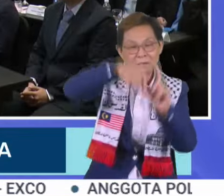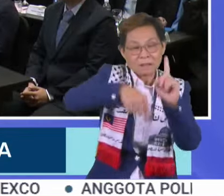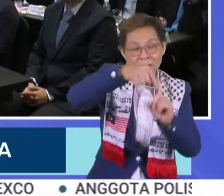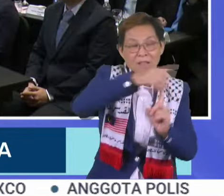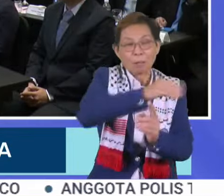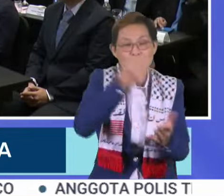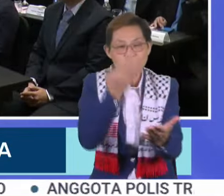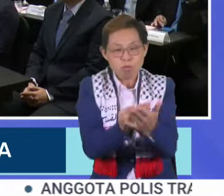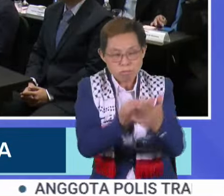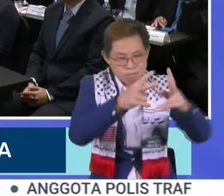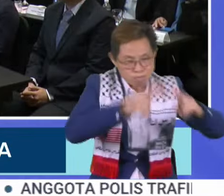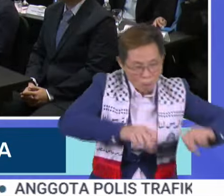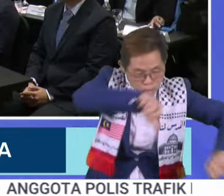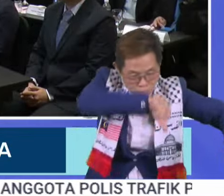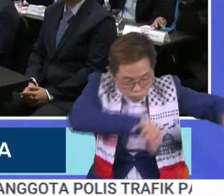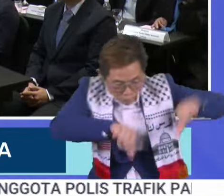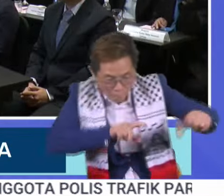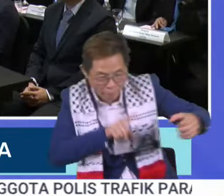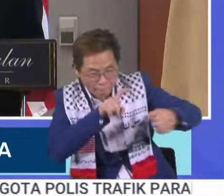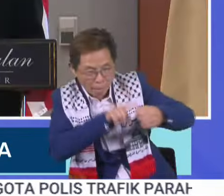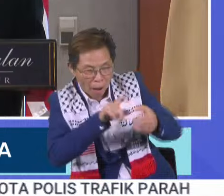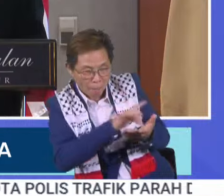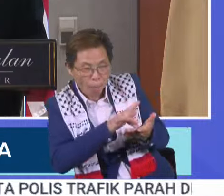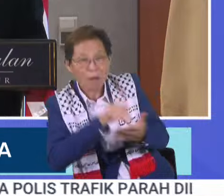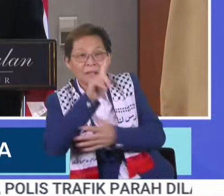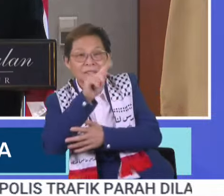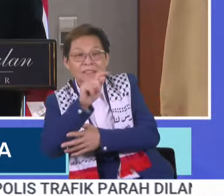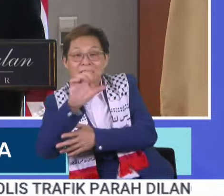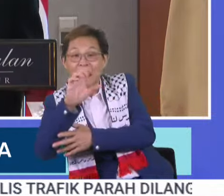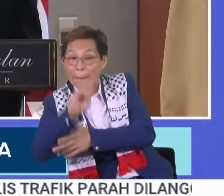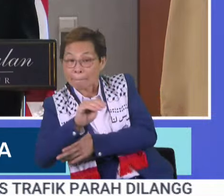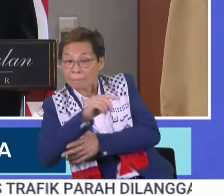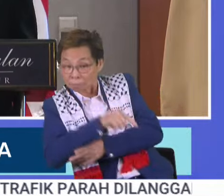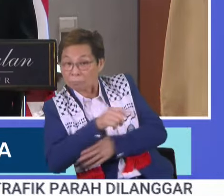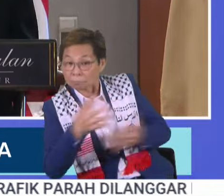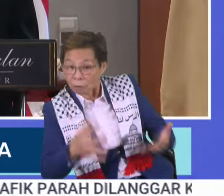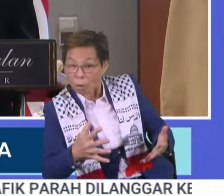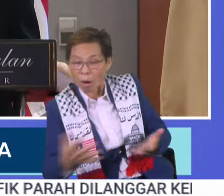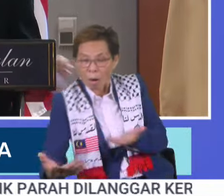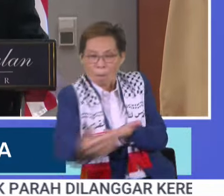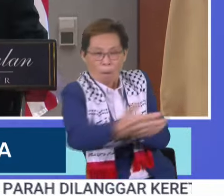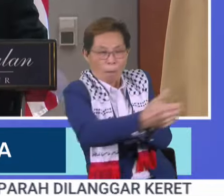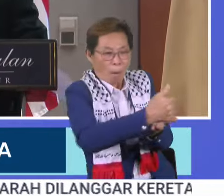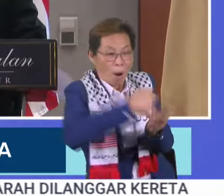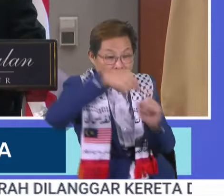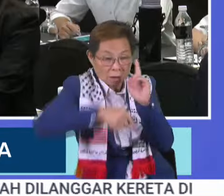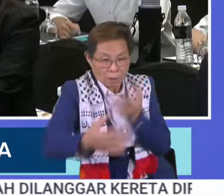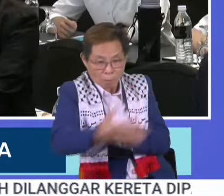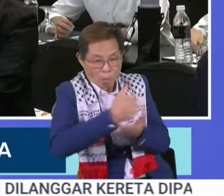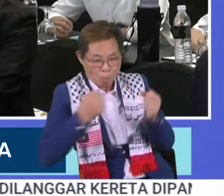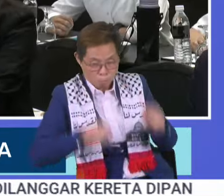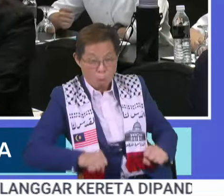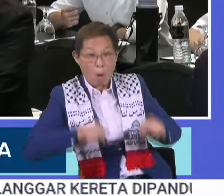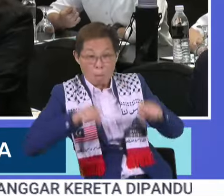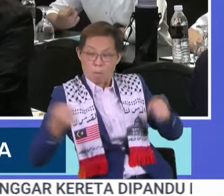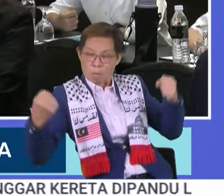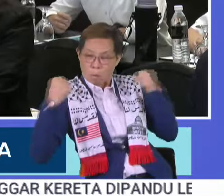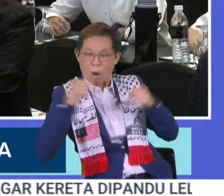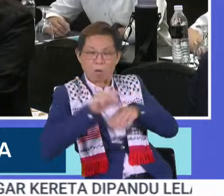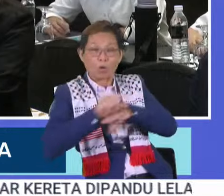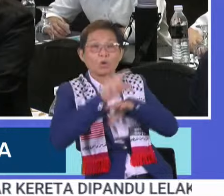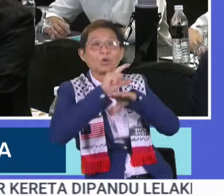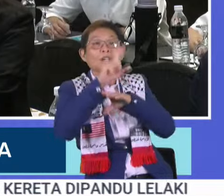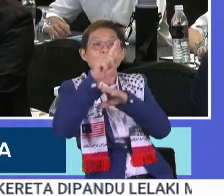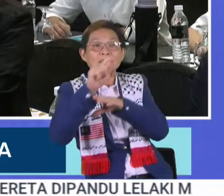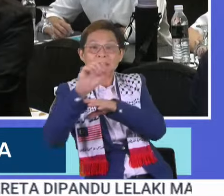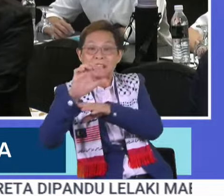dan bukti kajian saintifik berkaitan perubatan tradisional Cina TCM dikumpul boleh memantapkan lagi penggunaan kaedah